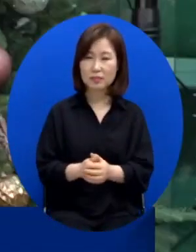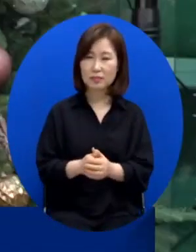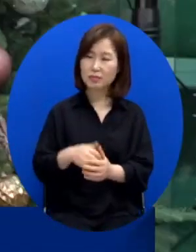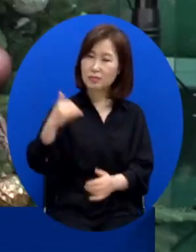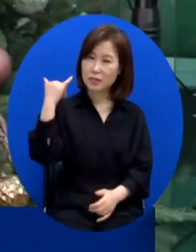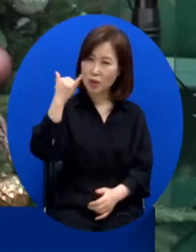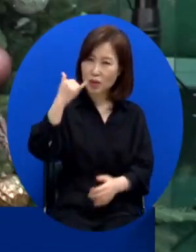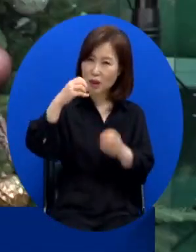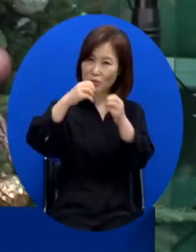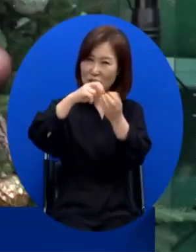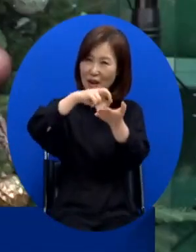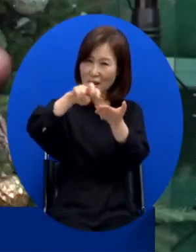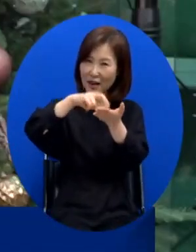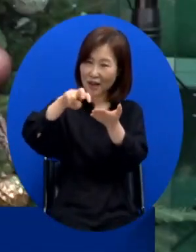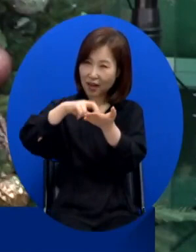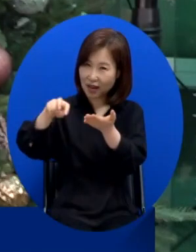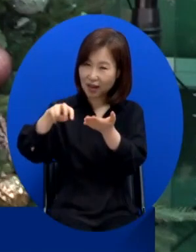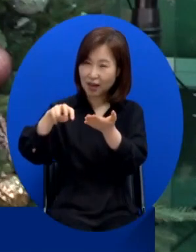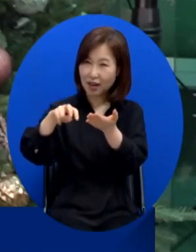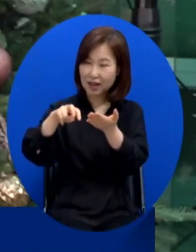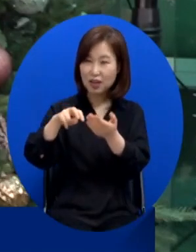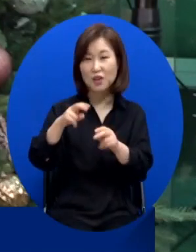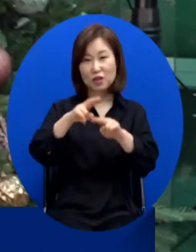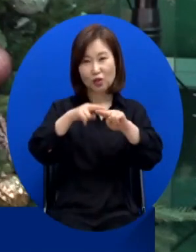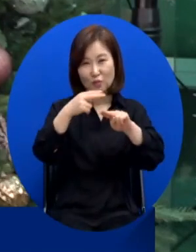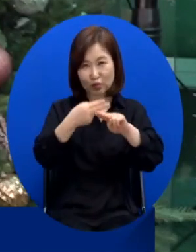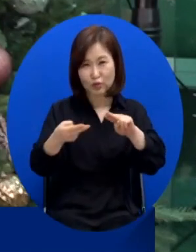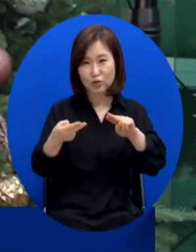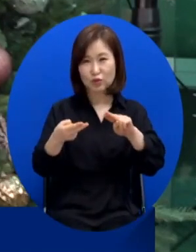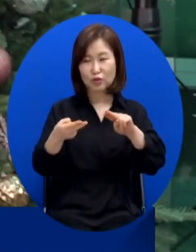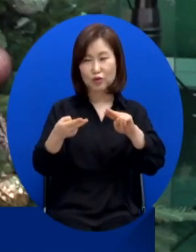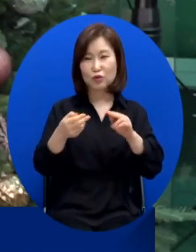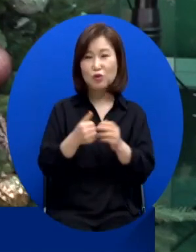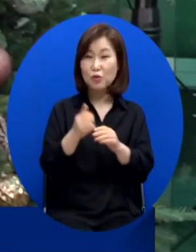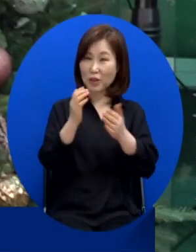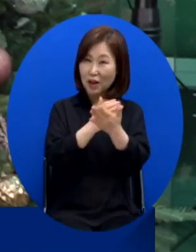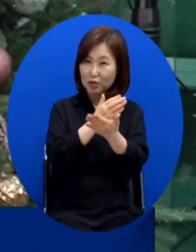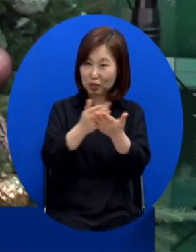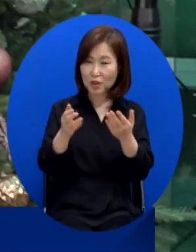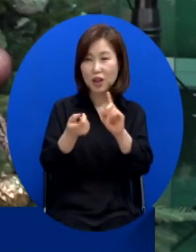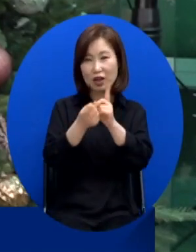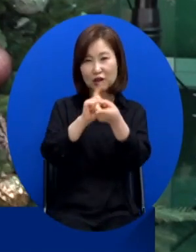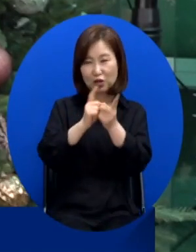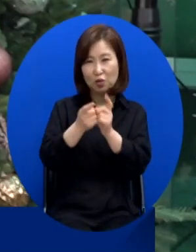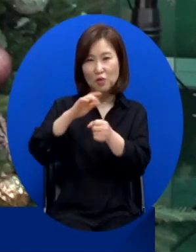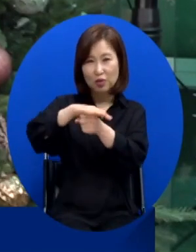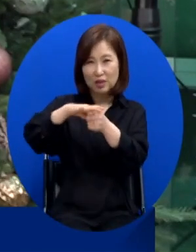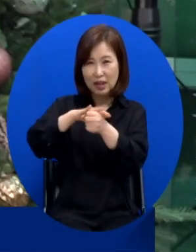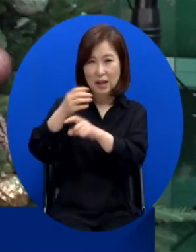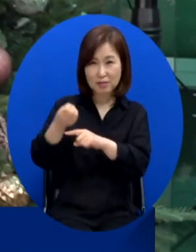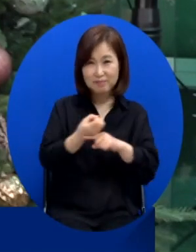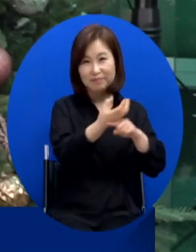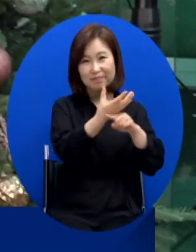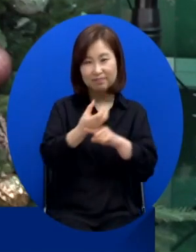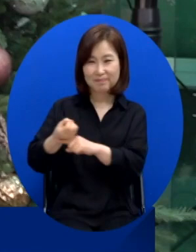문자나 음악이나 이렇게 선물이나 이런 것으로 서로에게